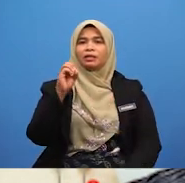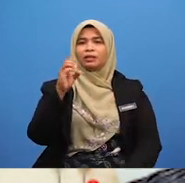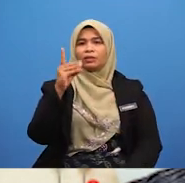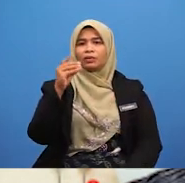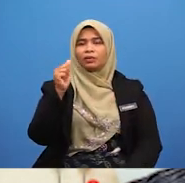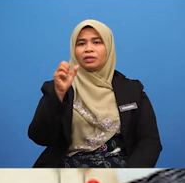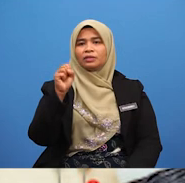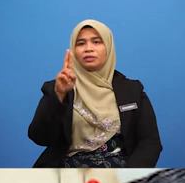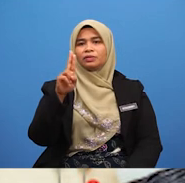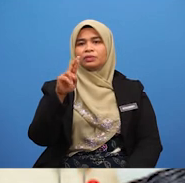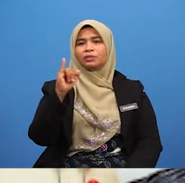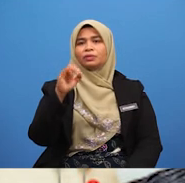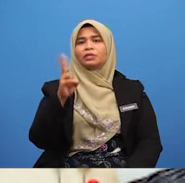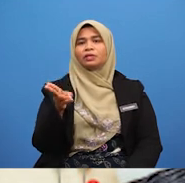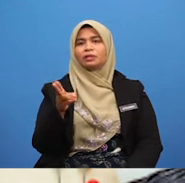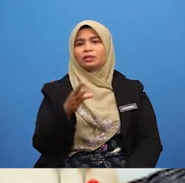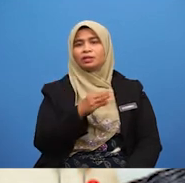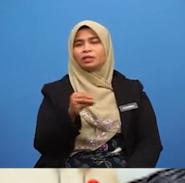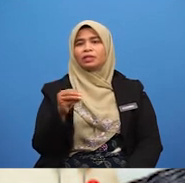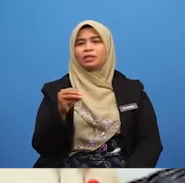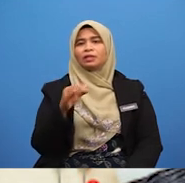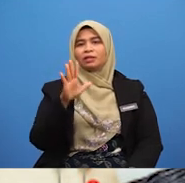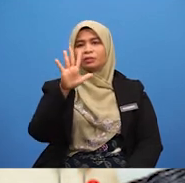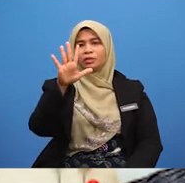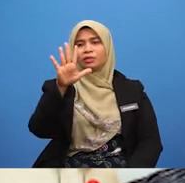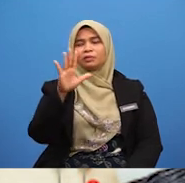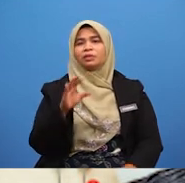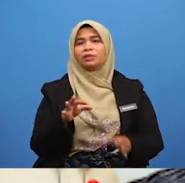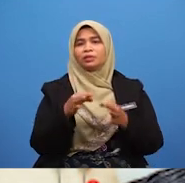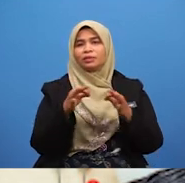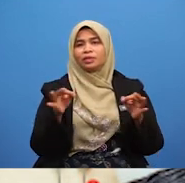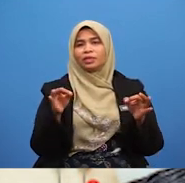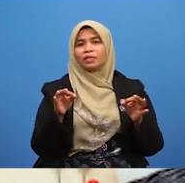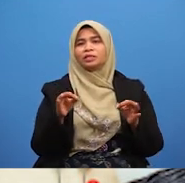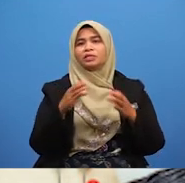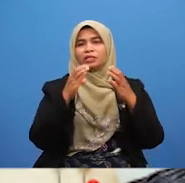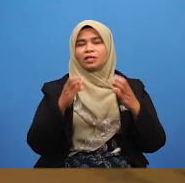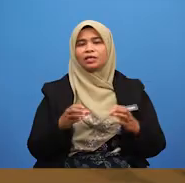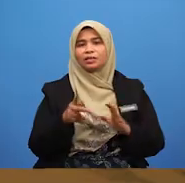ialah, nyatakan cara penjagaan gunting fabrik.